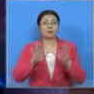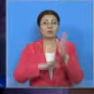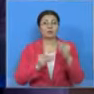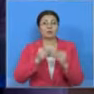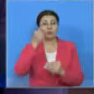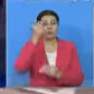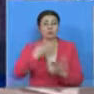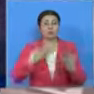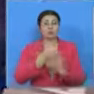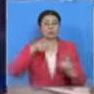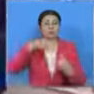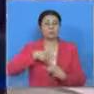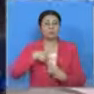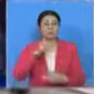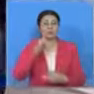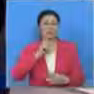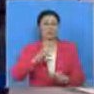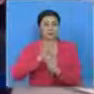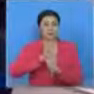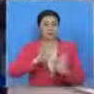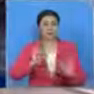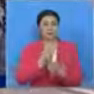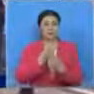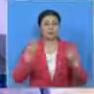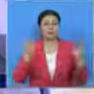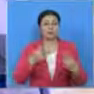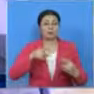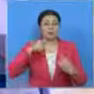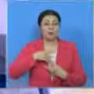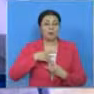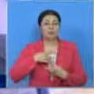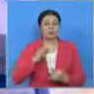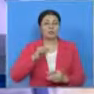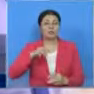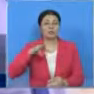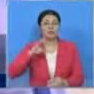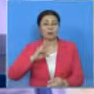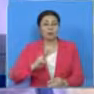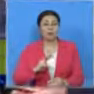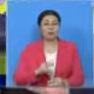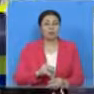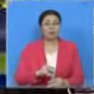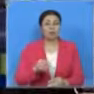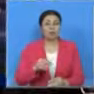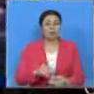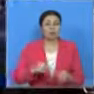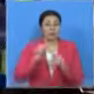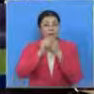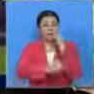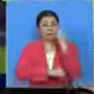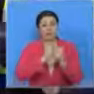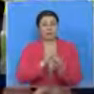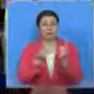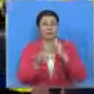жылда жаңарған киім үлгісі ыңғайлылығымен ерекше көзге түседі. Формадағы жетон, эмблема, жұлдыз және кокардалар тоқма маталарға